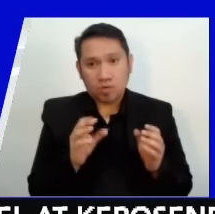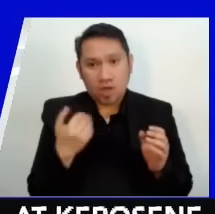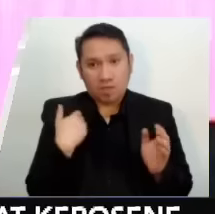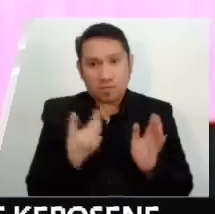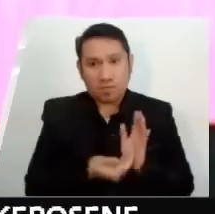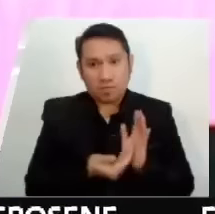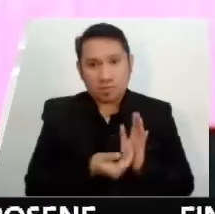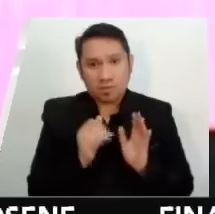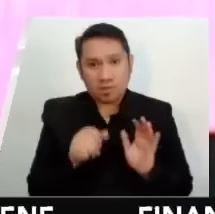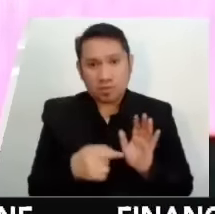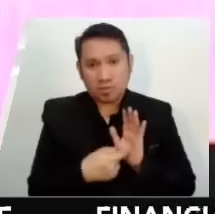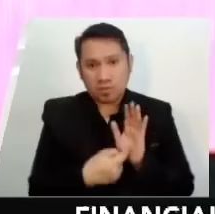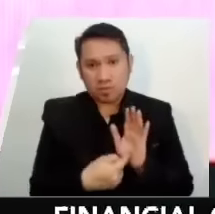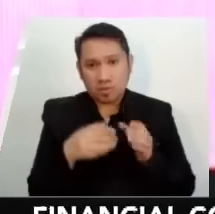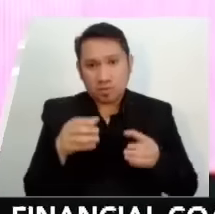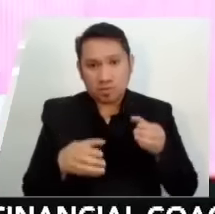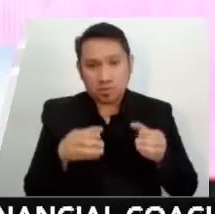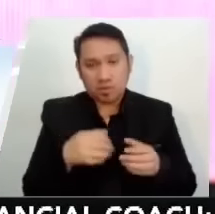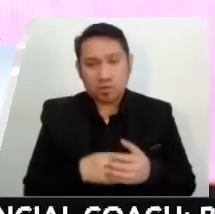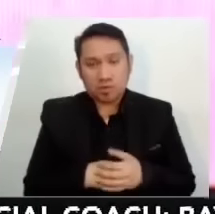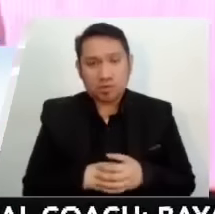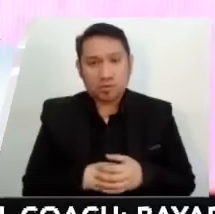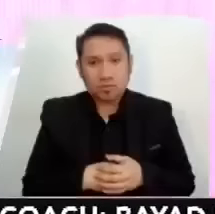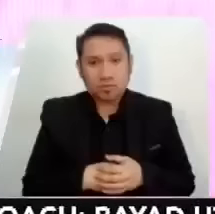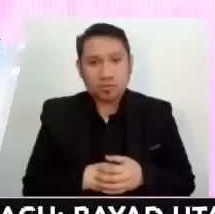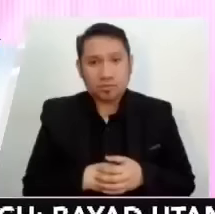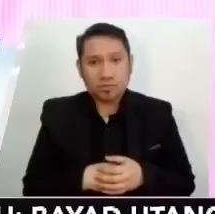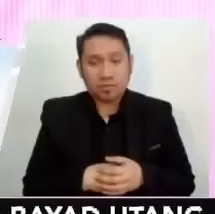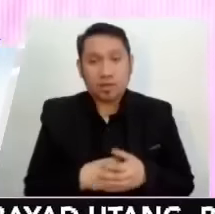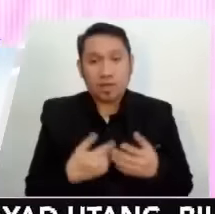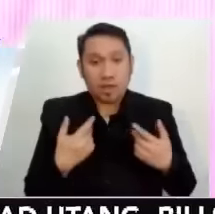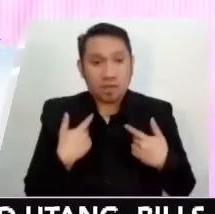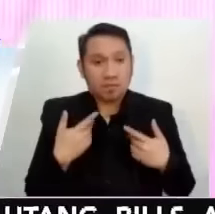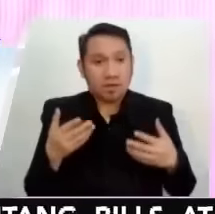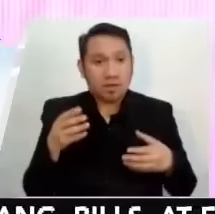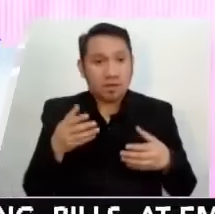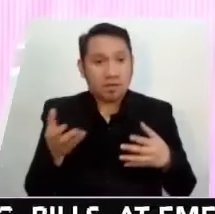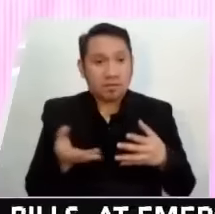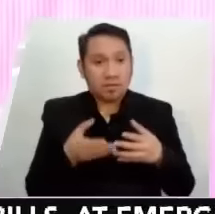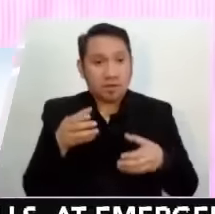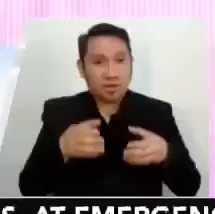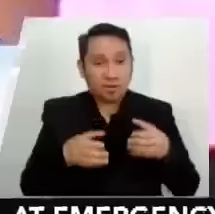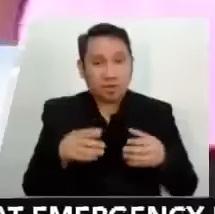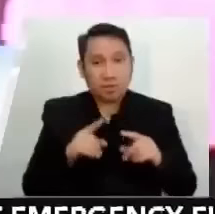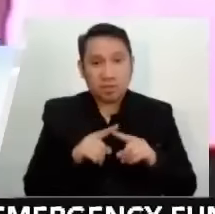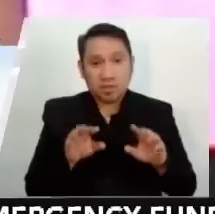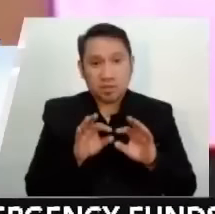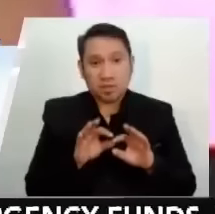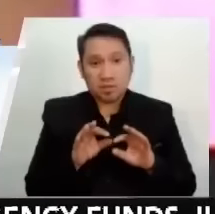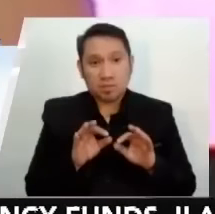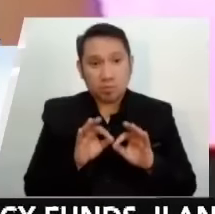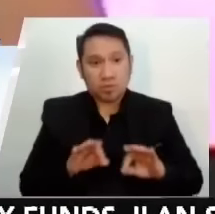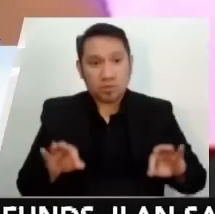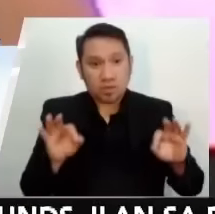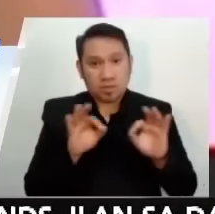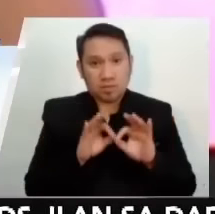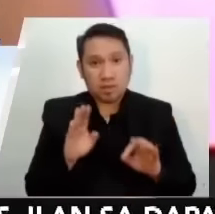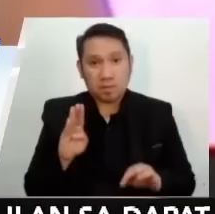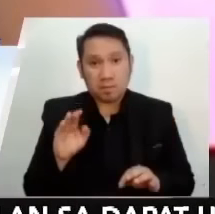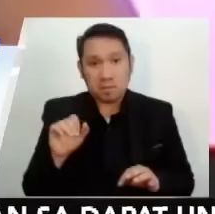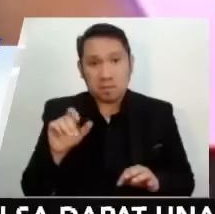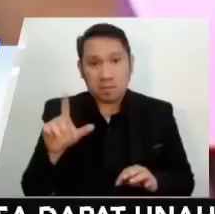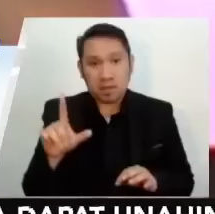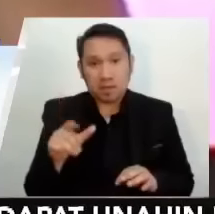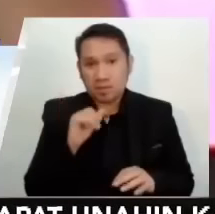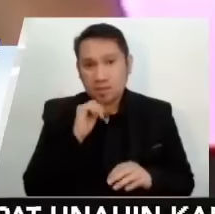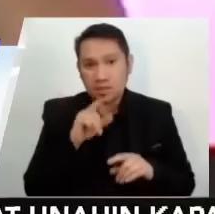court. Pag-iisipan pa rin nila kung magsasampan ng kaso. Prioridad daw nila na makapagpiyansa ang kliyente na hindi raw nakadepensa sa fiscal